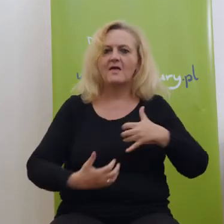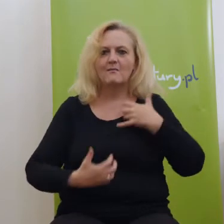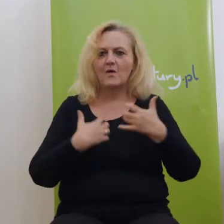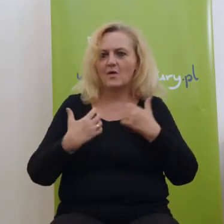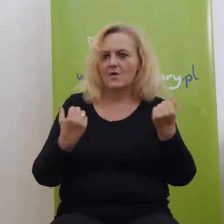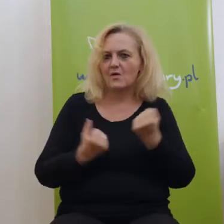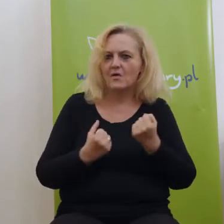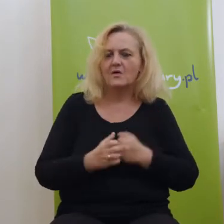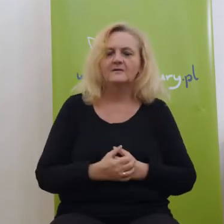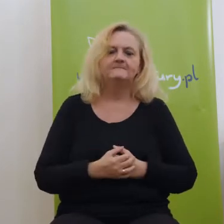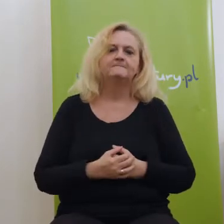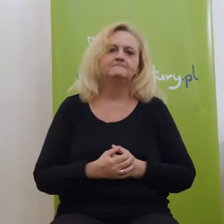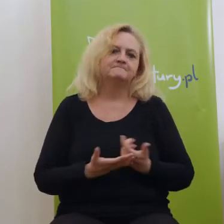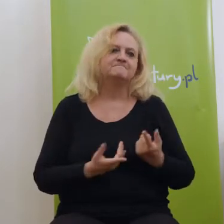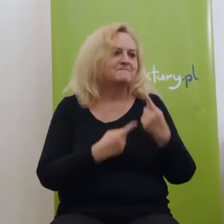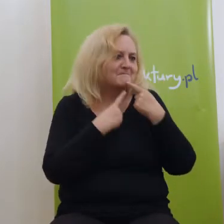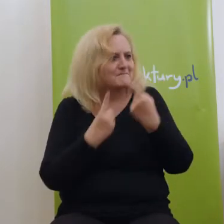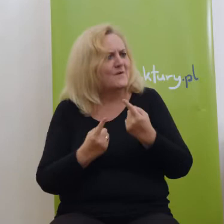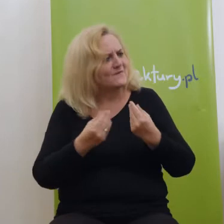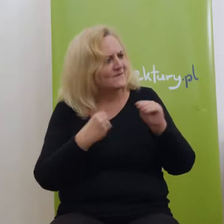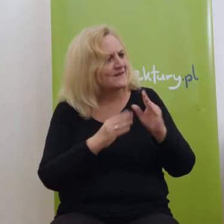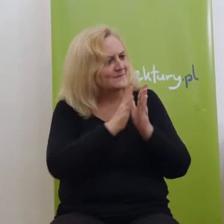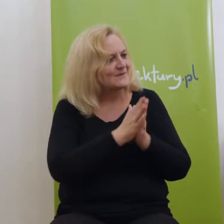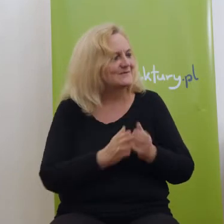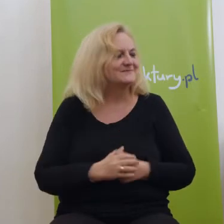emocjonalna. No, powiedz nam coś więcej.